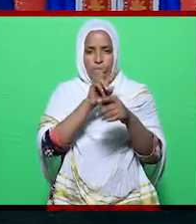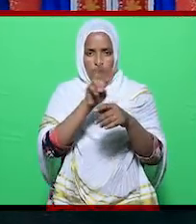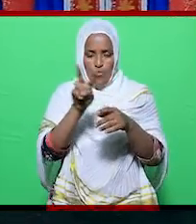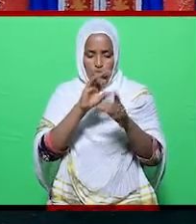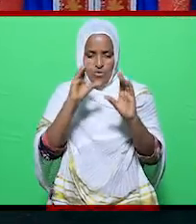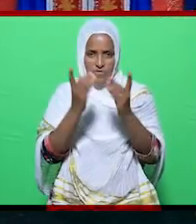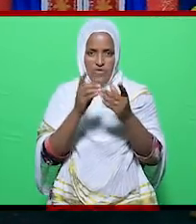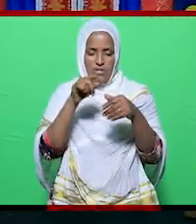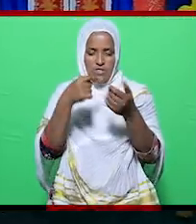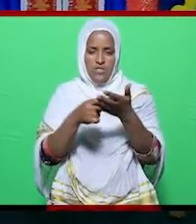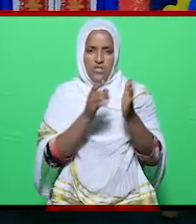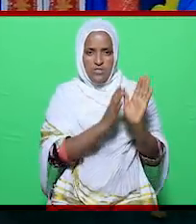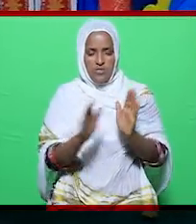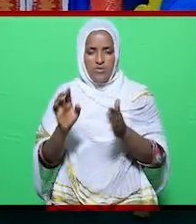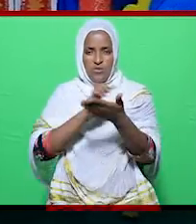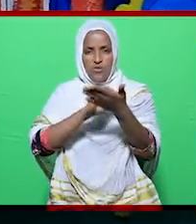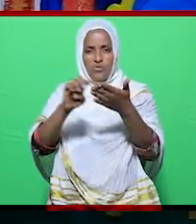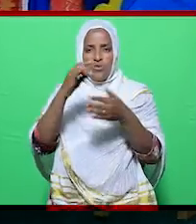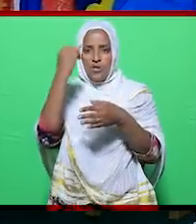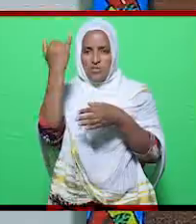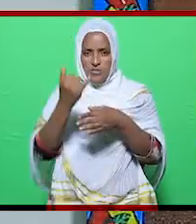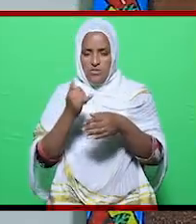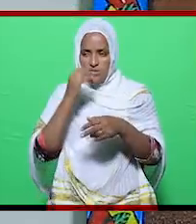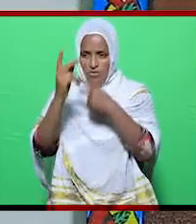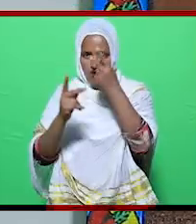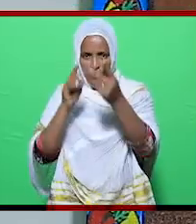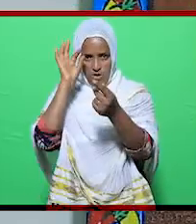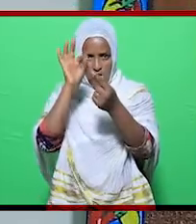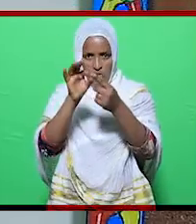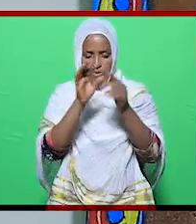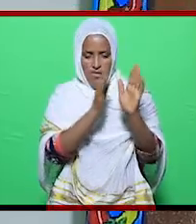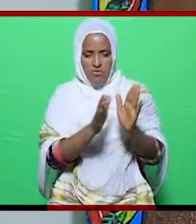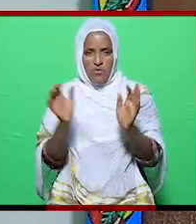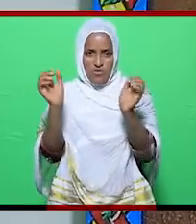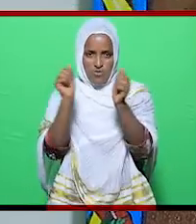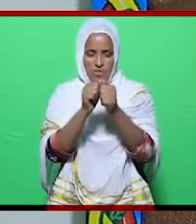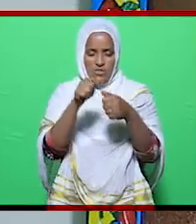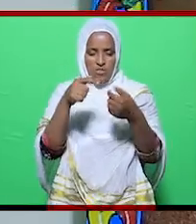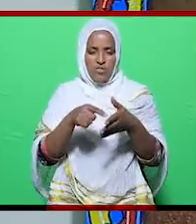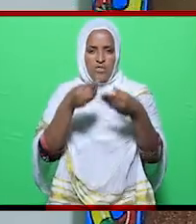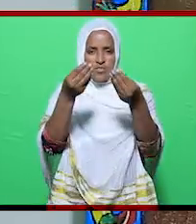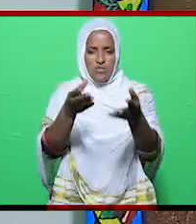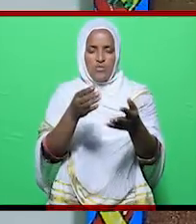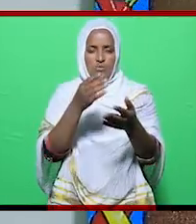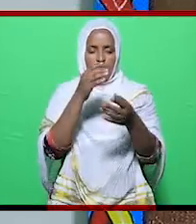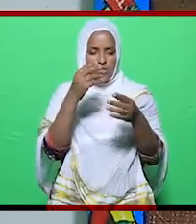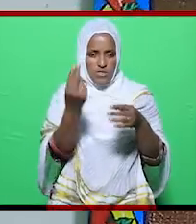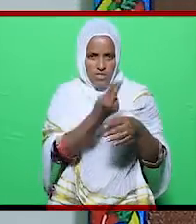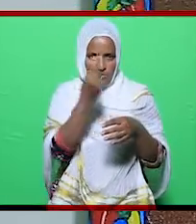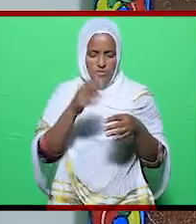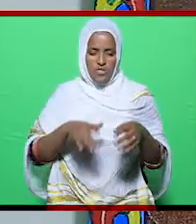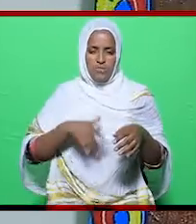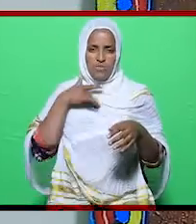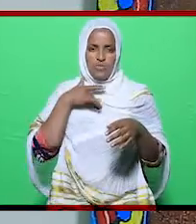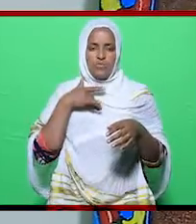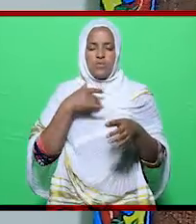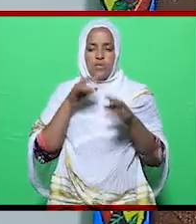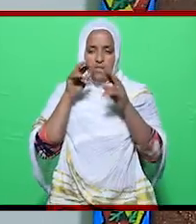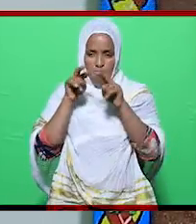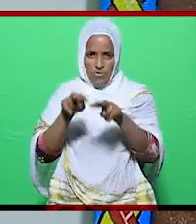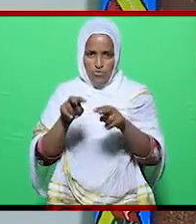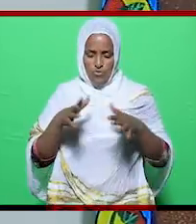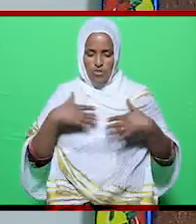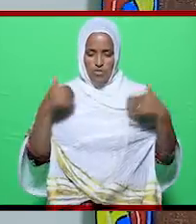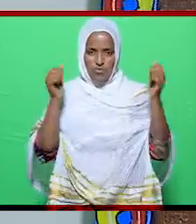ሞክረናል። በሁለቱ ክፍላት ስለተዘጋጀው የቅዱሳት ሥዕላት አውደሪ ዓላማ ካዘጋጆቹ ጋር ስለሰጣው ጠቀሜታና